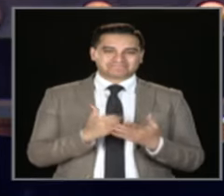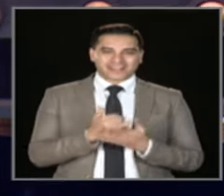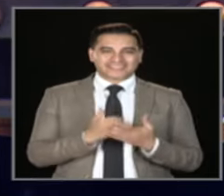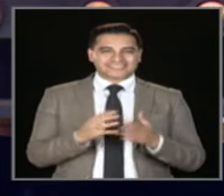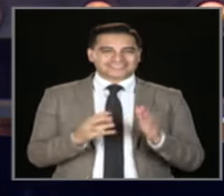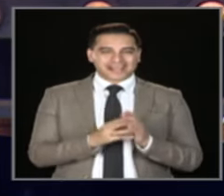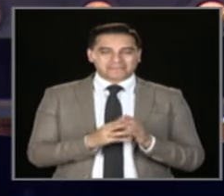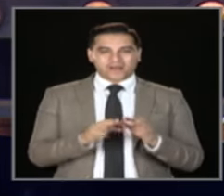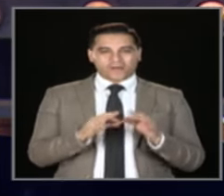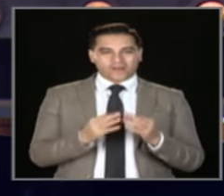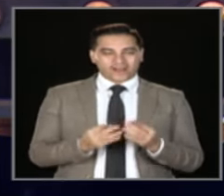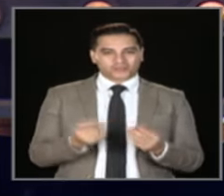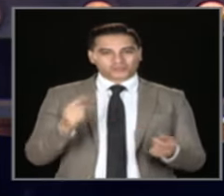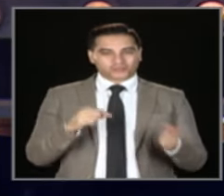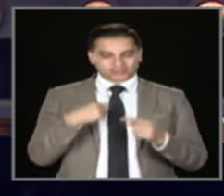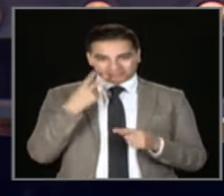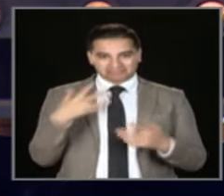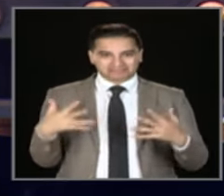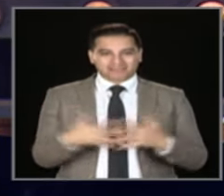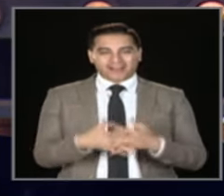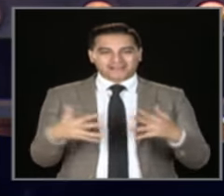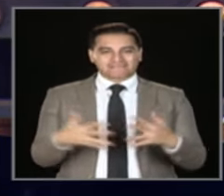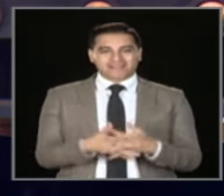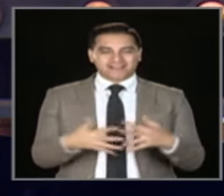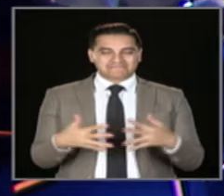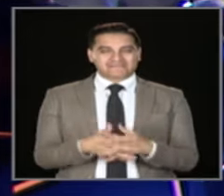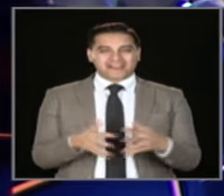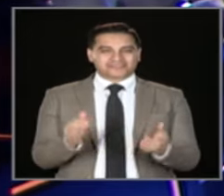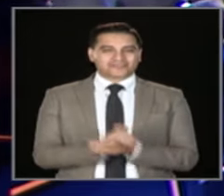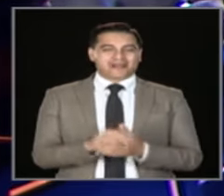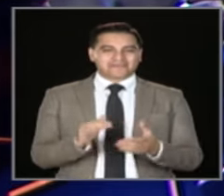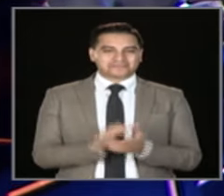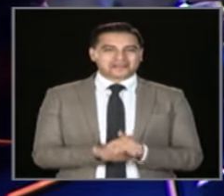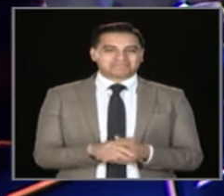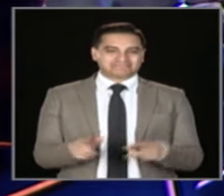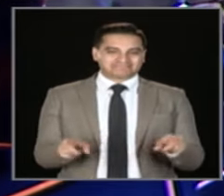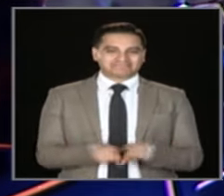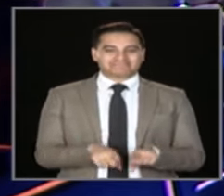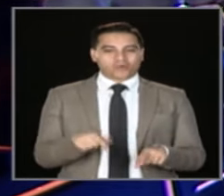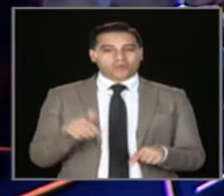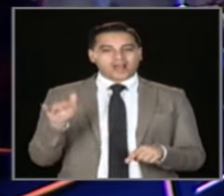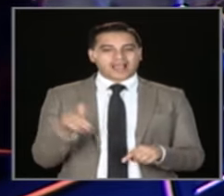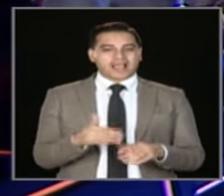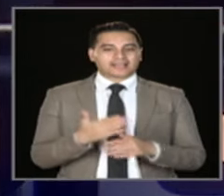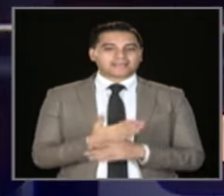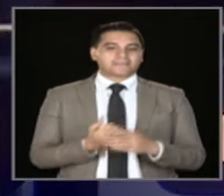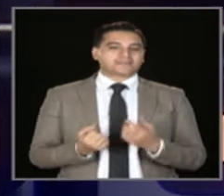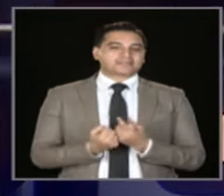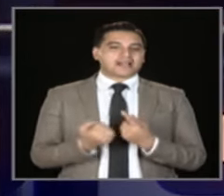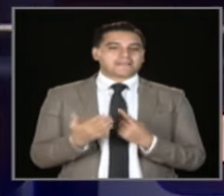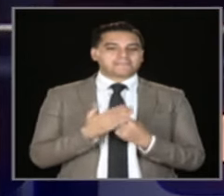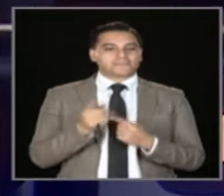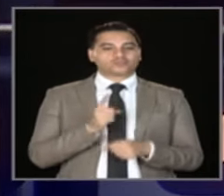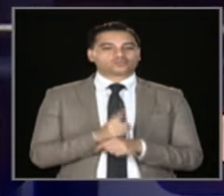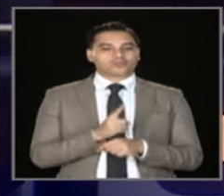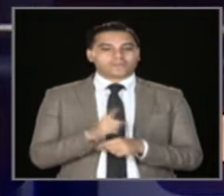حاجه بتفاجئوني كل شويه بمواقف جميله جدا بينكم وبين بعض. بالظبط، هو كان جاي مخصوص النهارده اصلا، مش عامل حساب على مدير فني خالص،